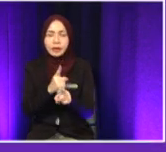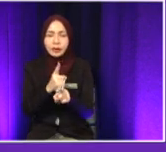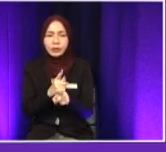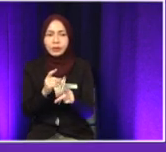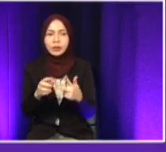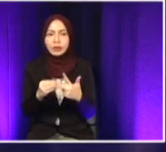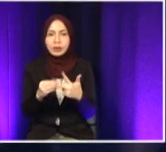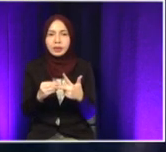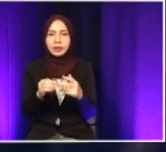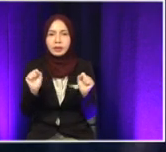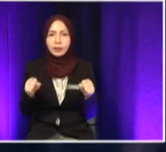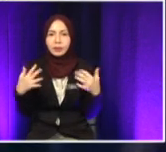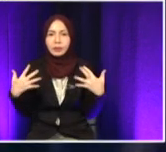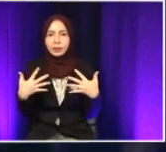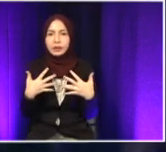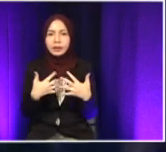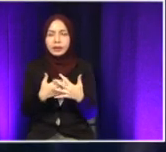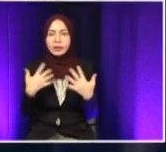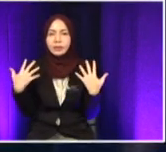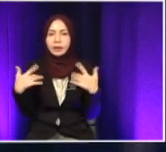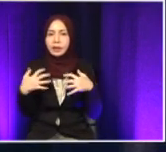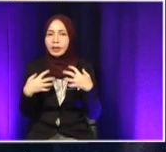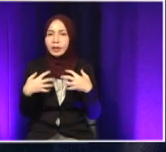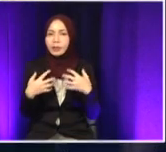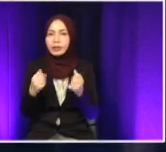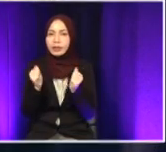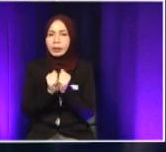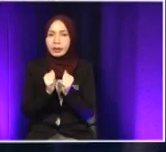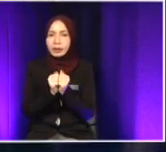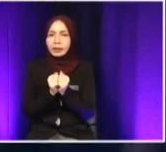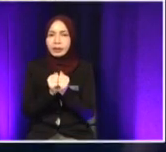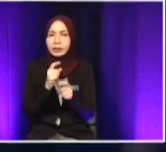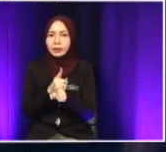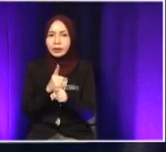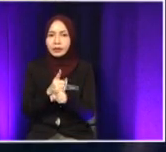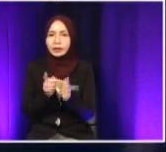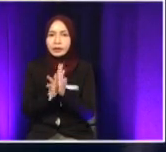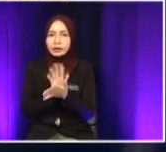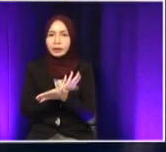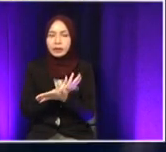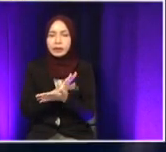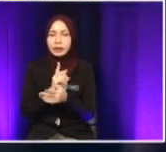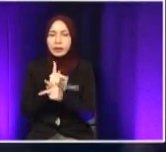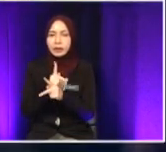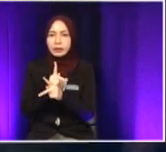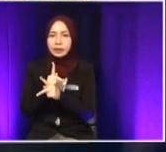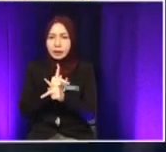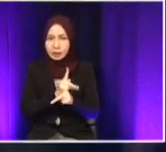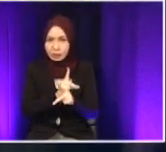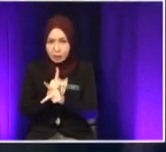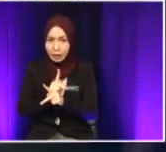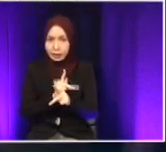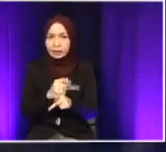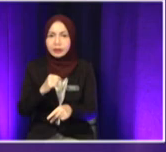berhibur berhibur juga oke tapi Marwah diri kita yang keempat